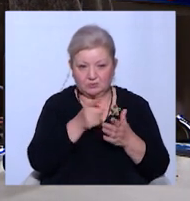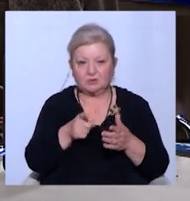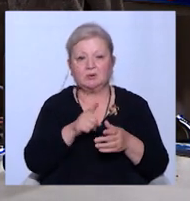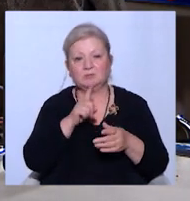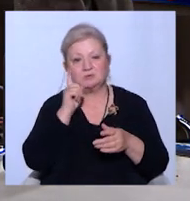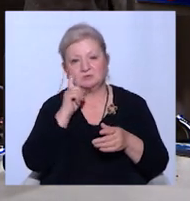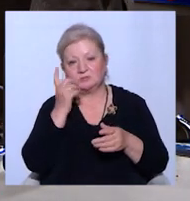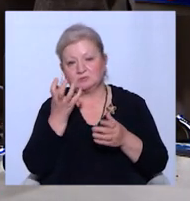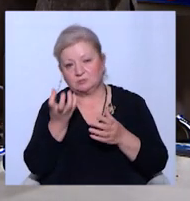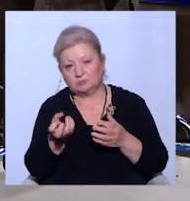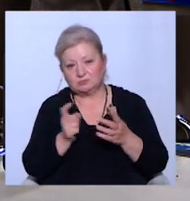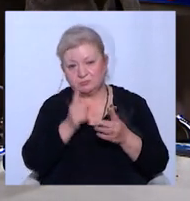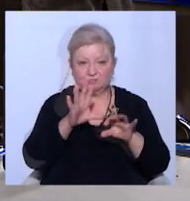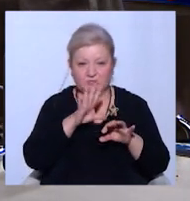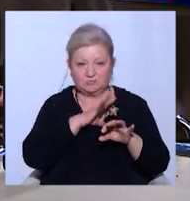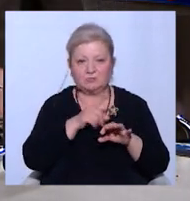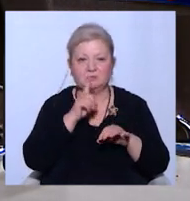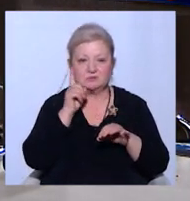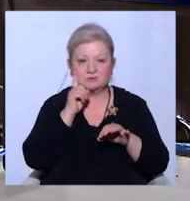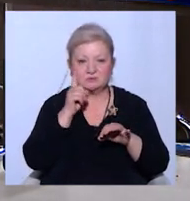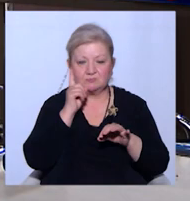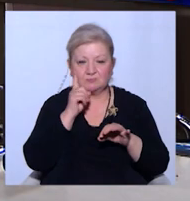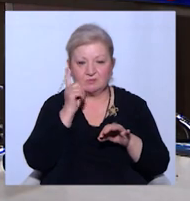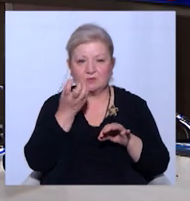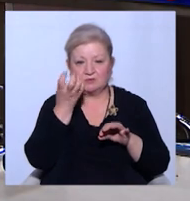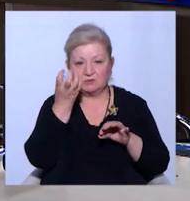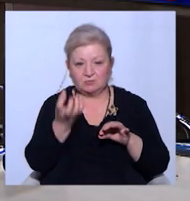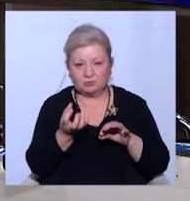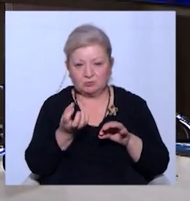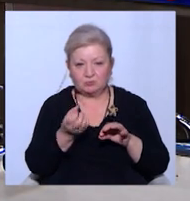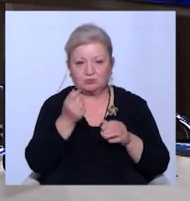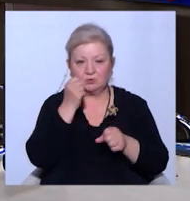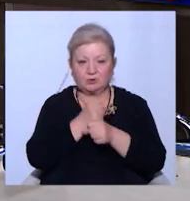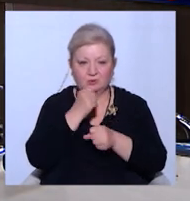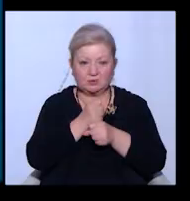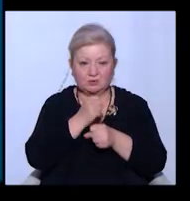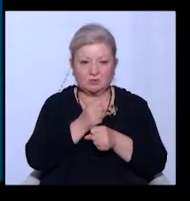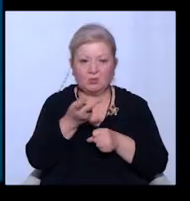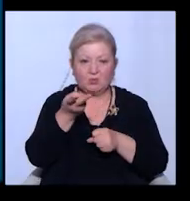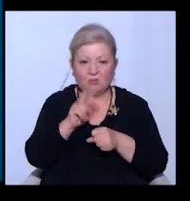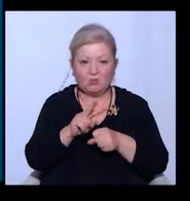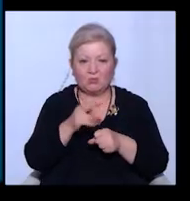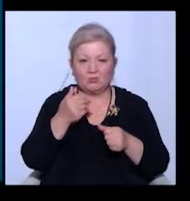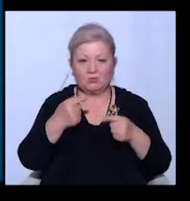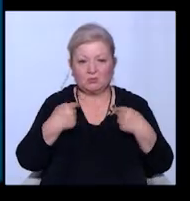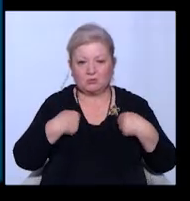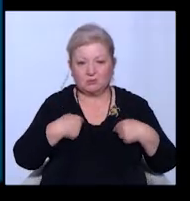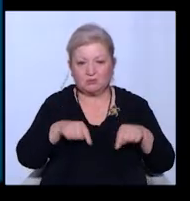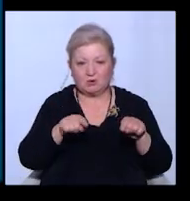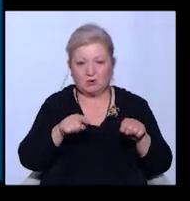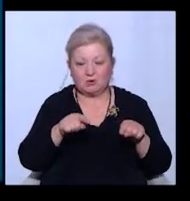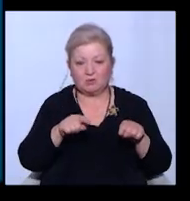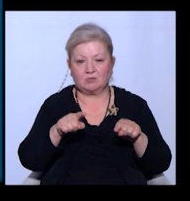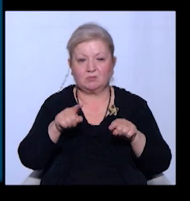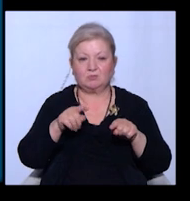კანონზომიერებით მოძრაობს. ესე იგი, როგორც თქვით, ისევ თავიდან მწვანე ბურთულა, ვიმეორებ უკვე მერამდენეჯერ, აკეთებს ორ